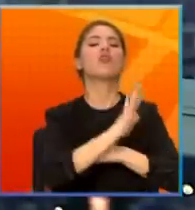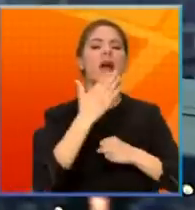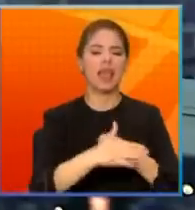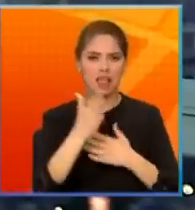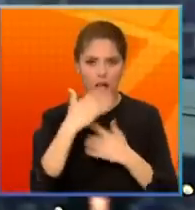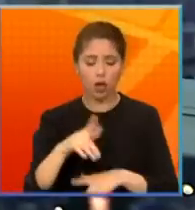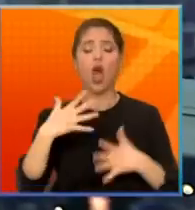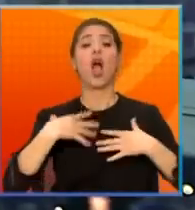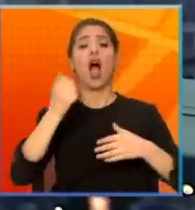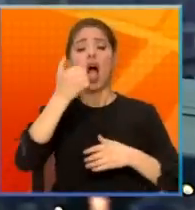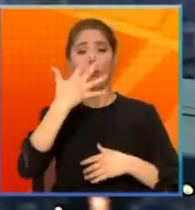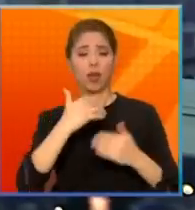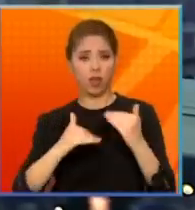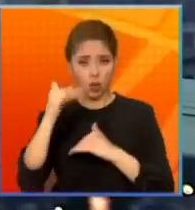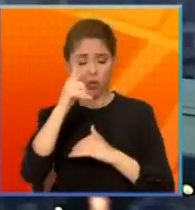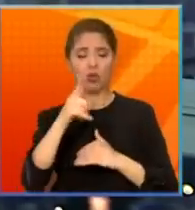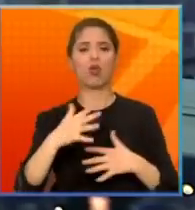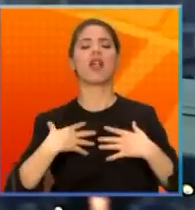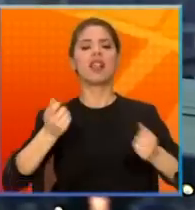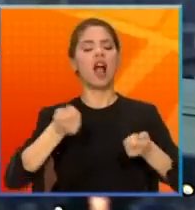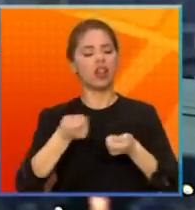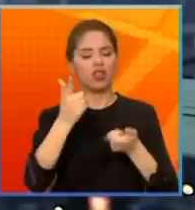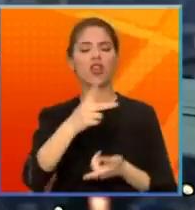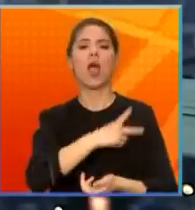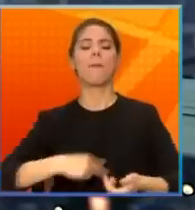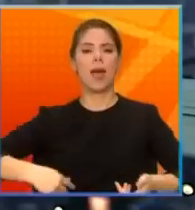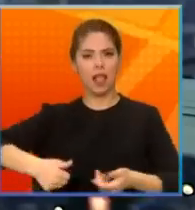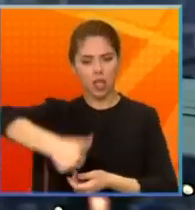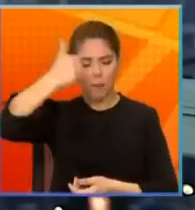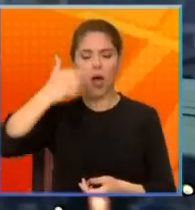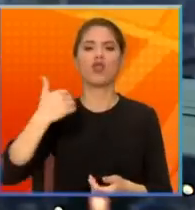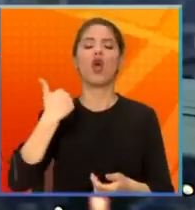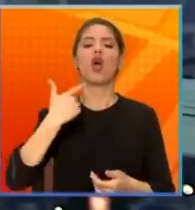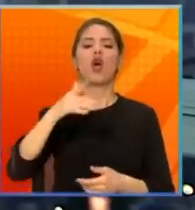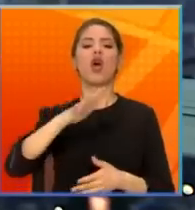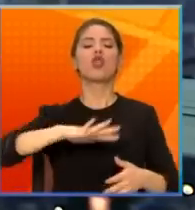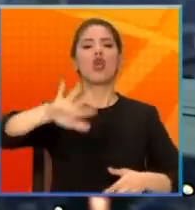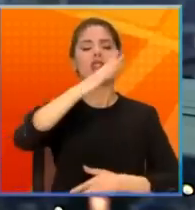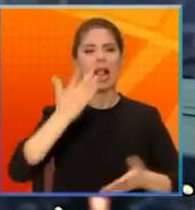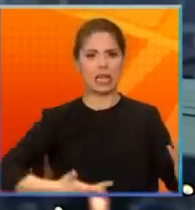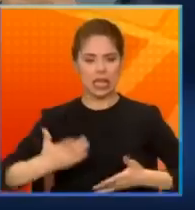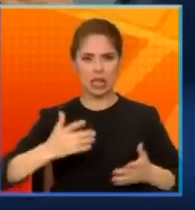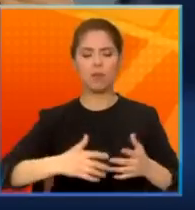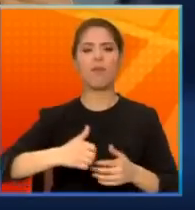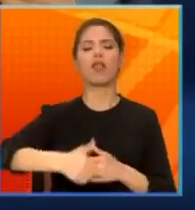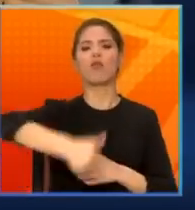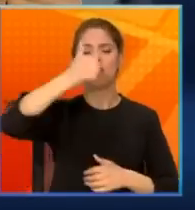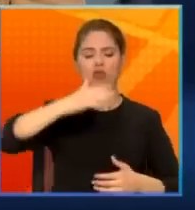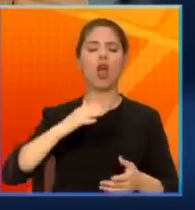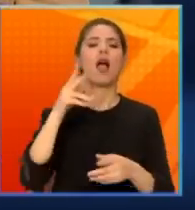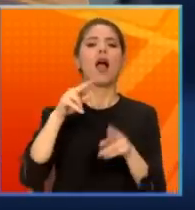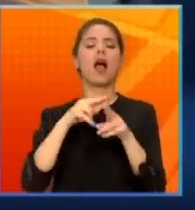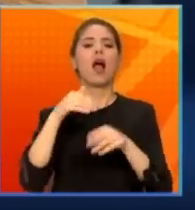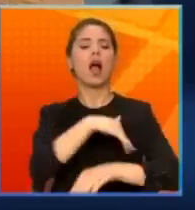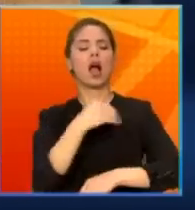üstü, sağlık çalışanları olmak üzere belediye başkanları, kurum il müdürleri, sosyal hizmet kuruluşları görevlileri, kamu görevlileri,